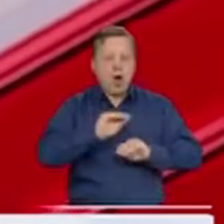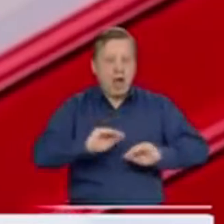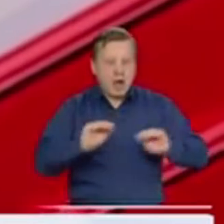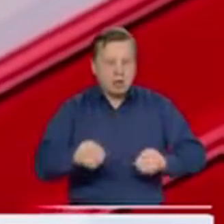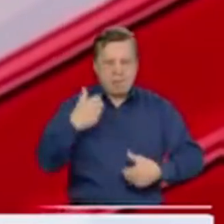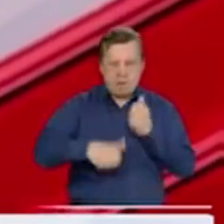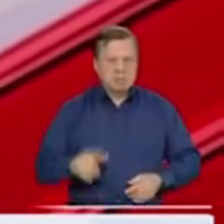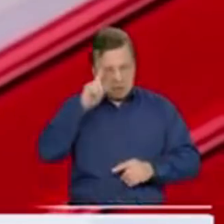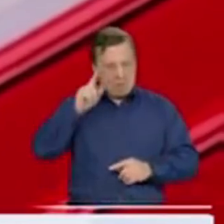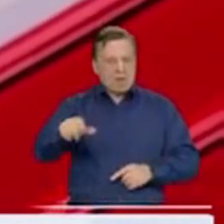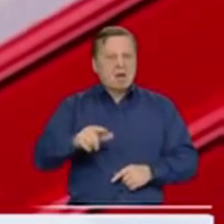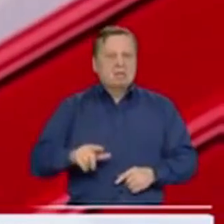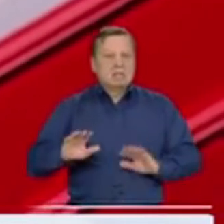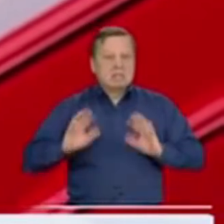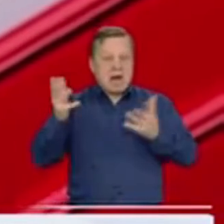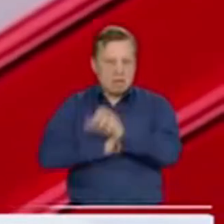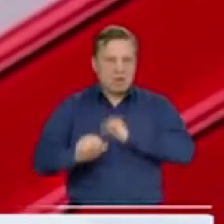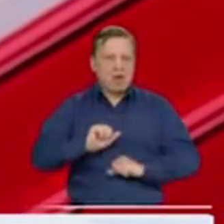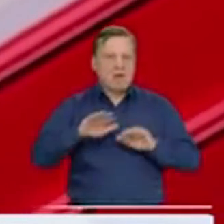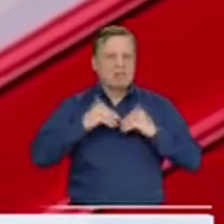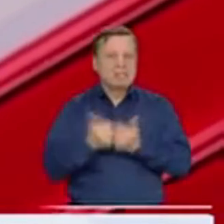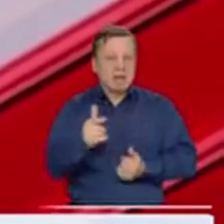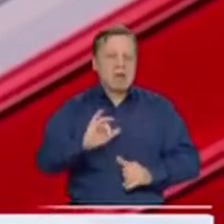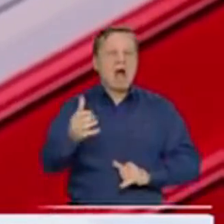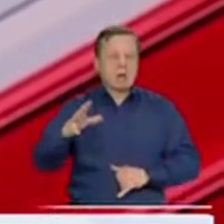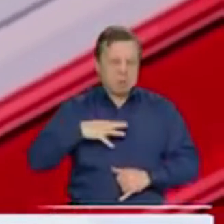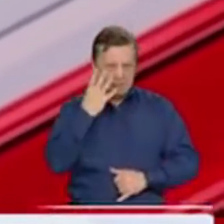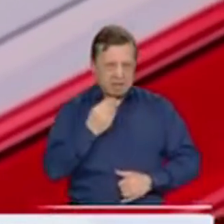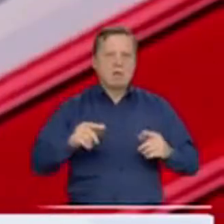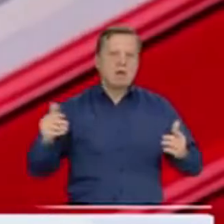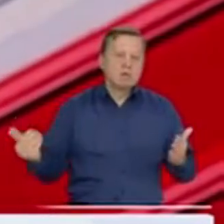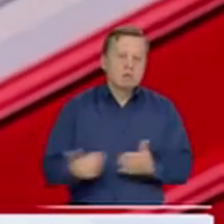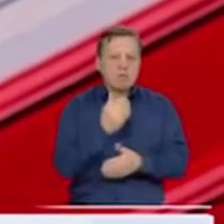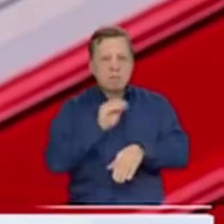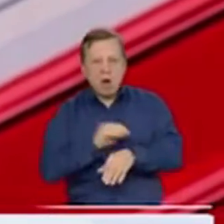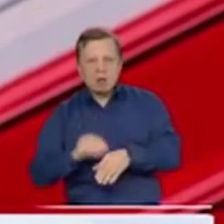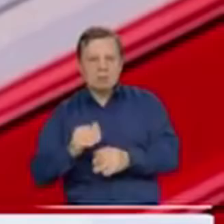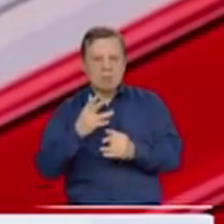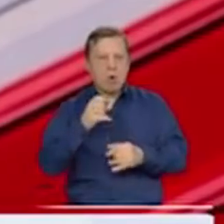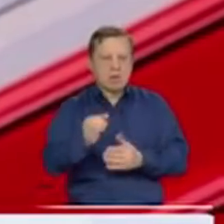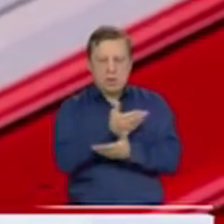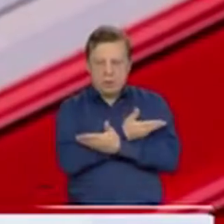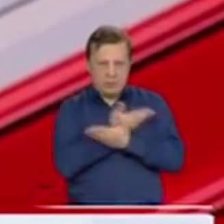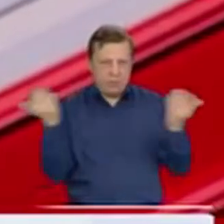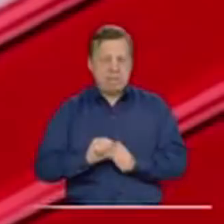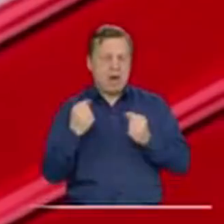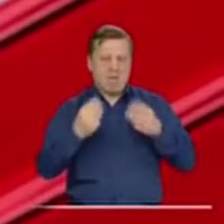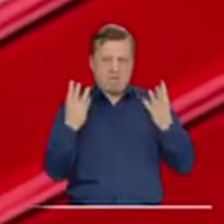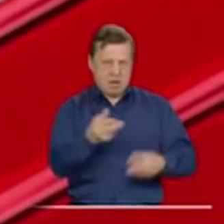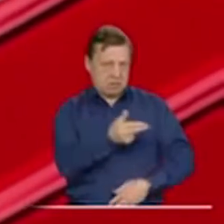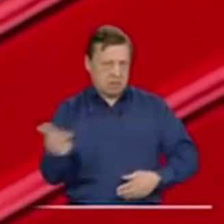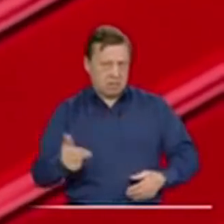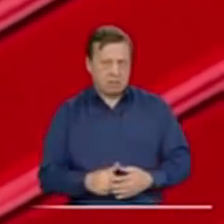Najwyższego. 500+, dzieci niepełnosprawnych. To są poważne, realne tematy. Poza tym trzeba przywrócić godność